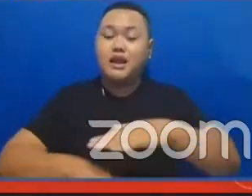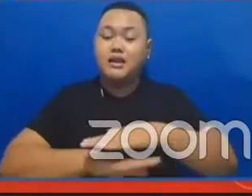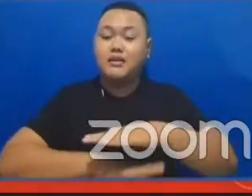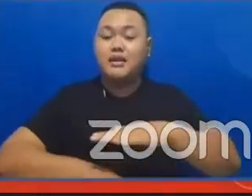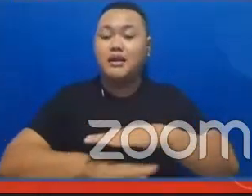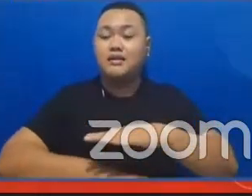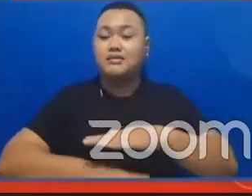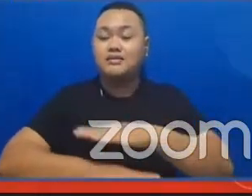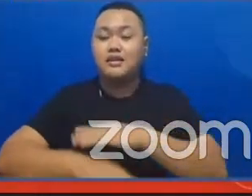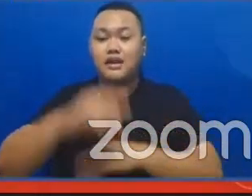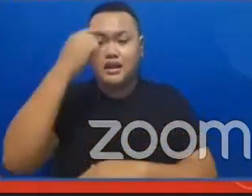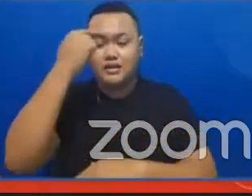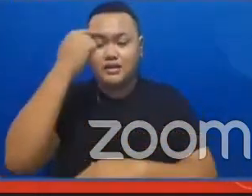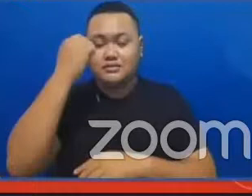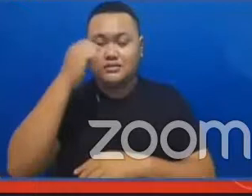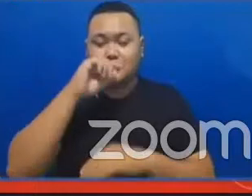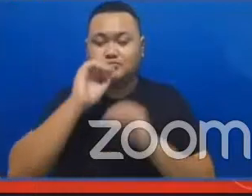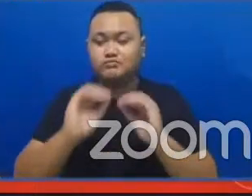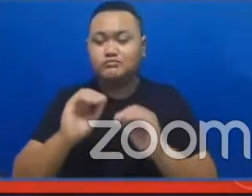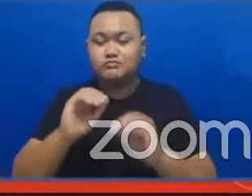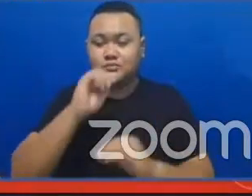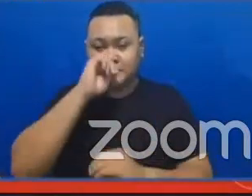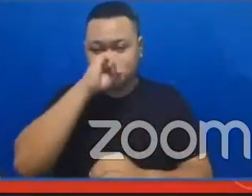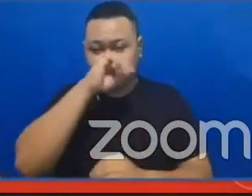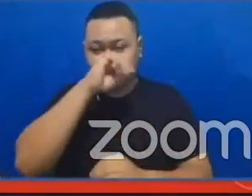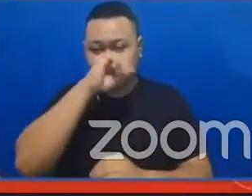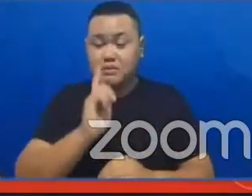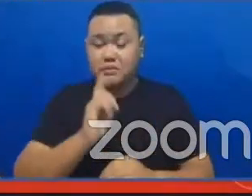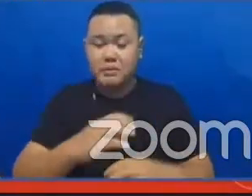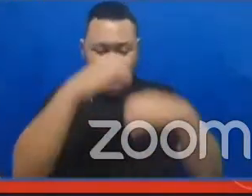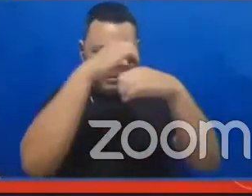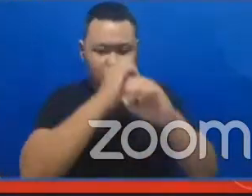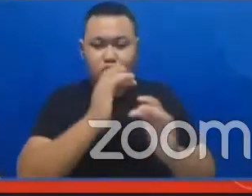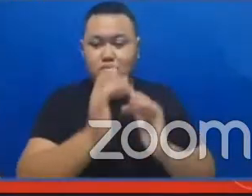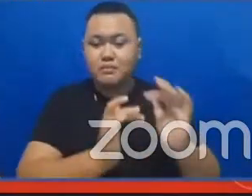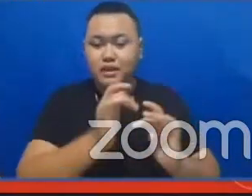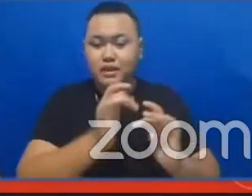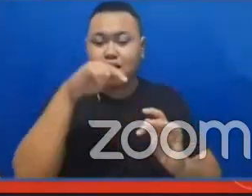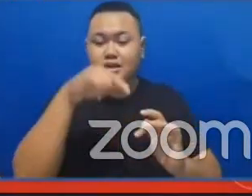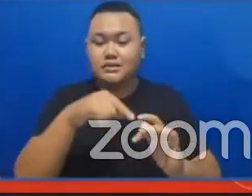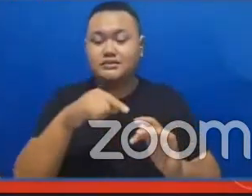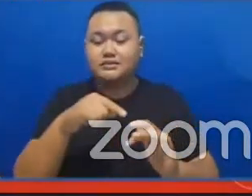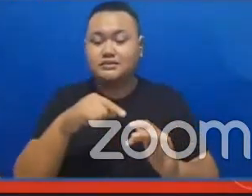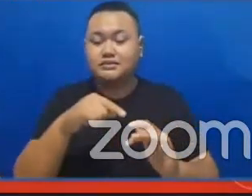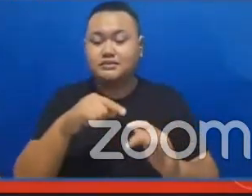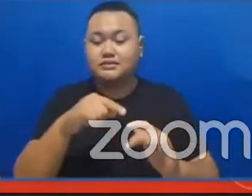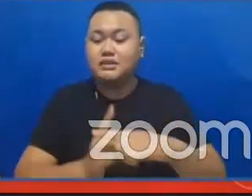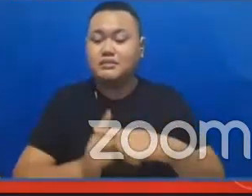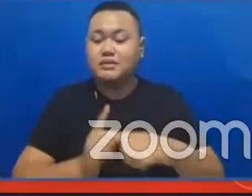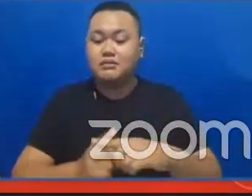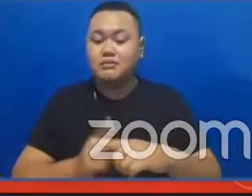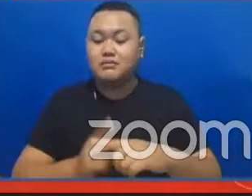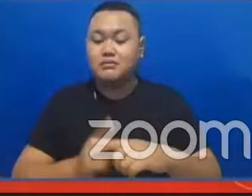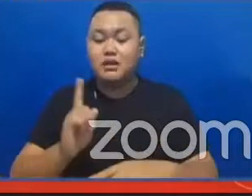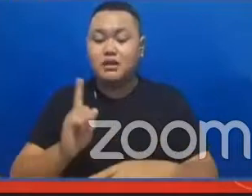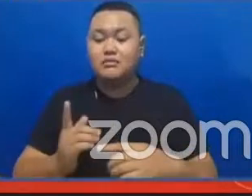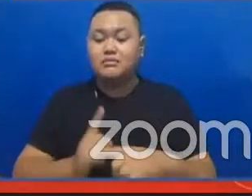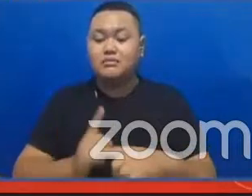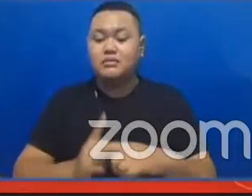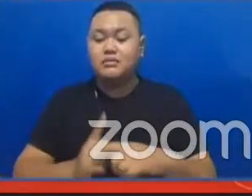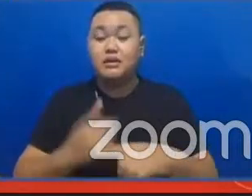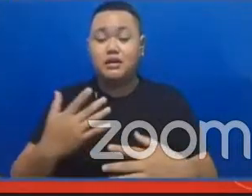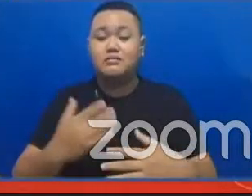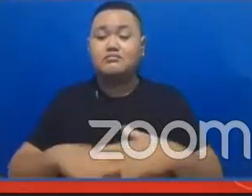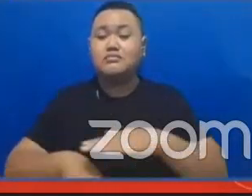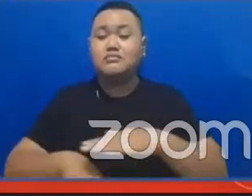kalau pembelajaran daring atau laboratorium maya tidak dilengkapi dengan kelengkapan dan